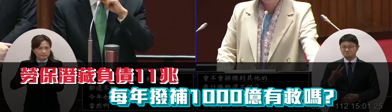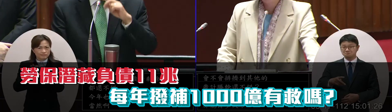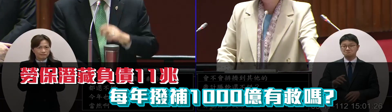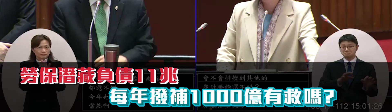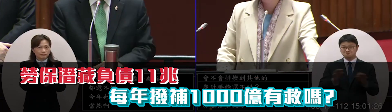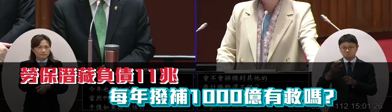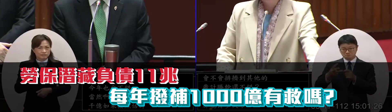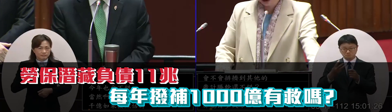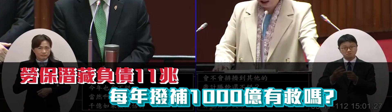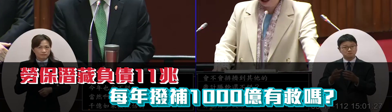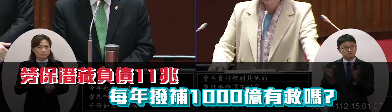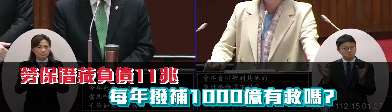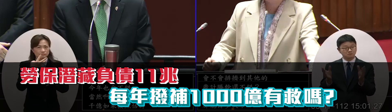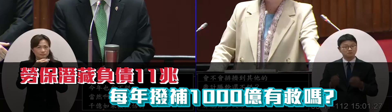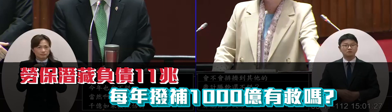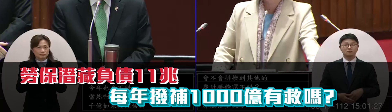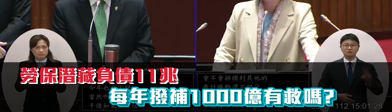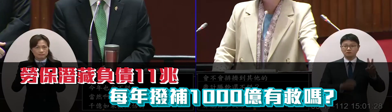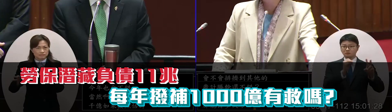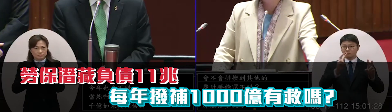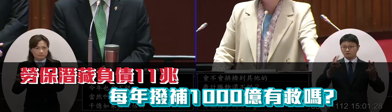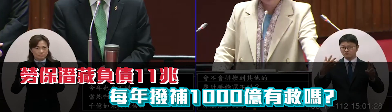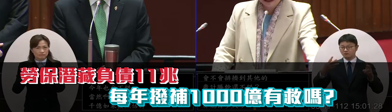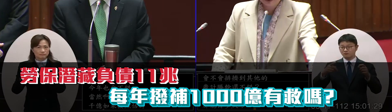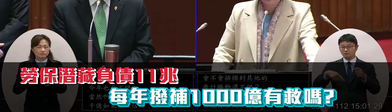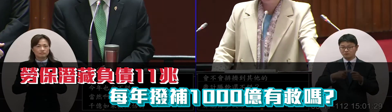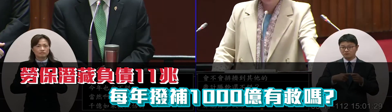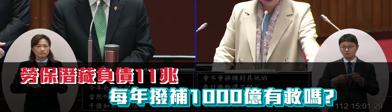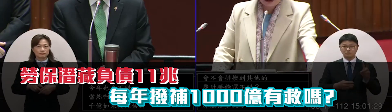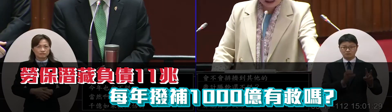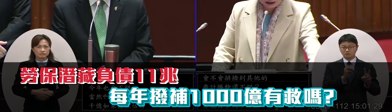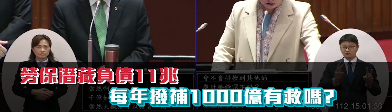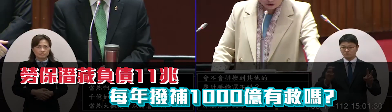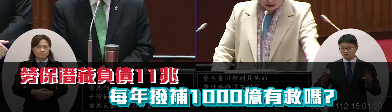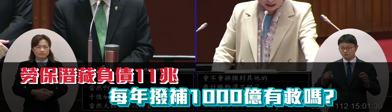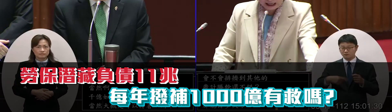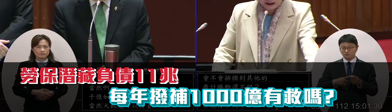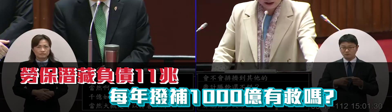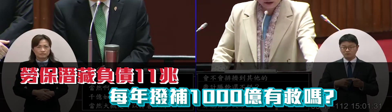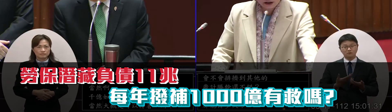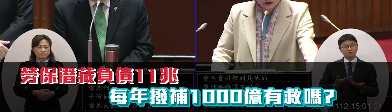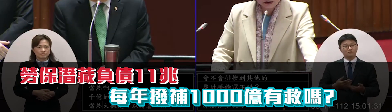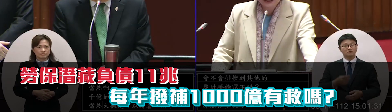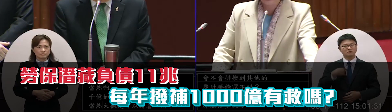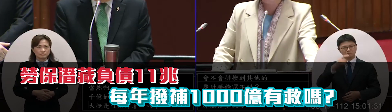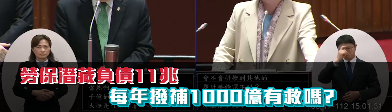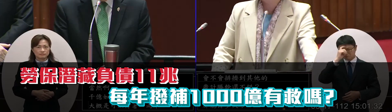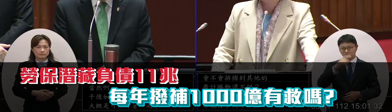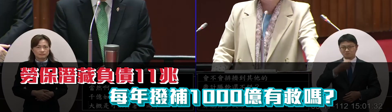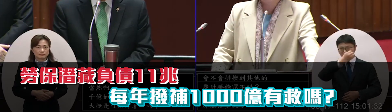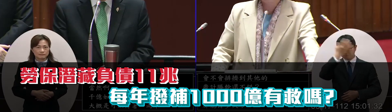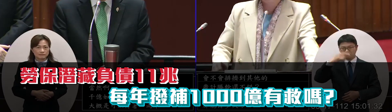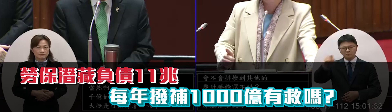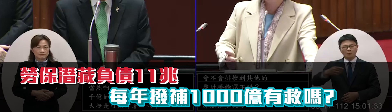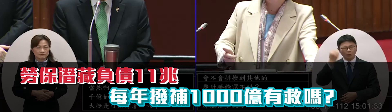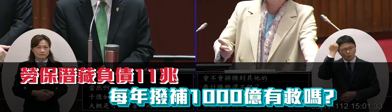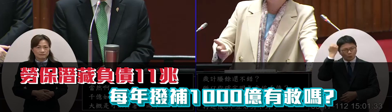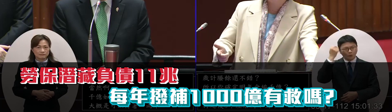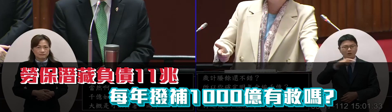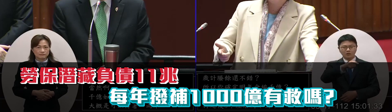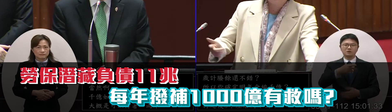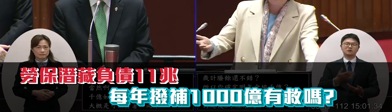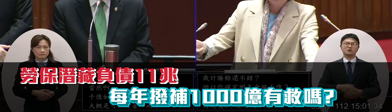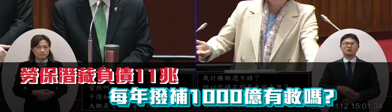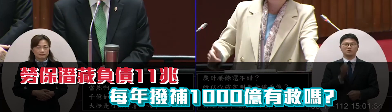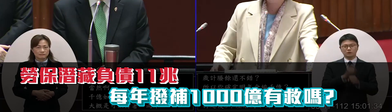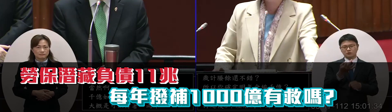左右嘛。 对， 是不是？所以2028到2030，我上次没有讲过，所以我还是语重心长哈，希望说年轻人的痛大家看到，低薪